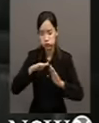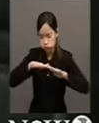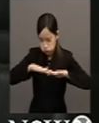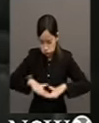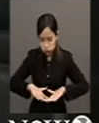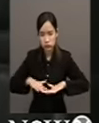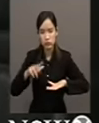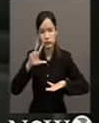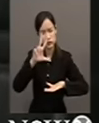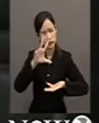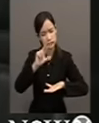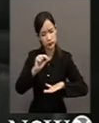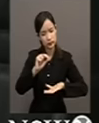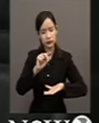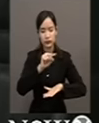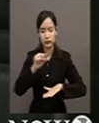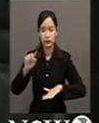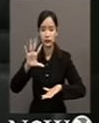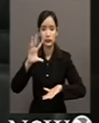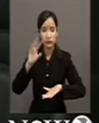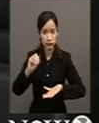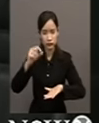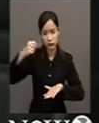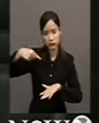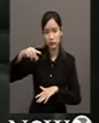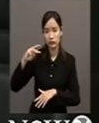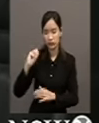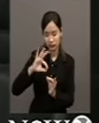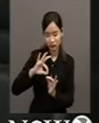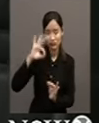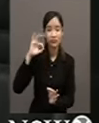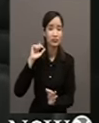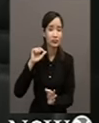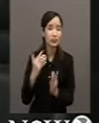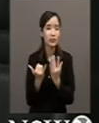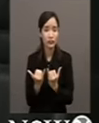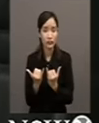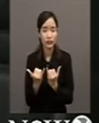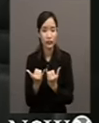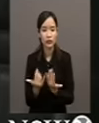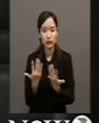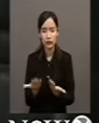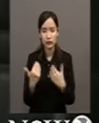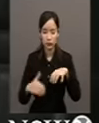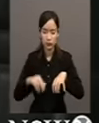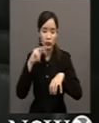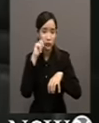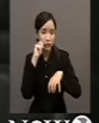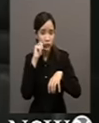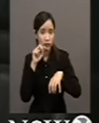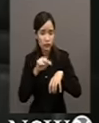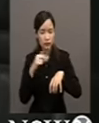าณ 30-50 เซนนะครับนะในปัจจุบันนี้นะครับแล้วก็ทางกรมชลประทานก็คาดว่าเรา